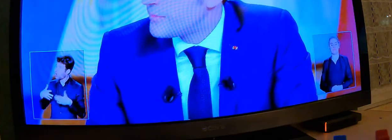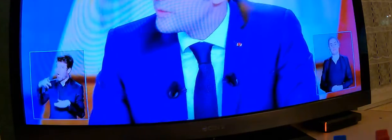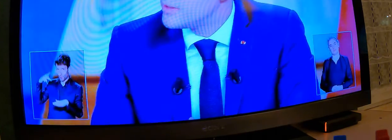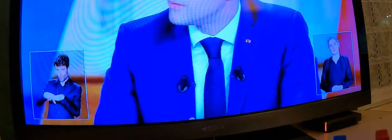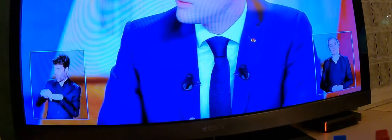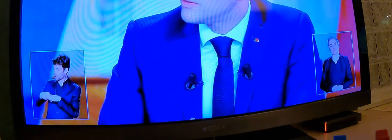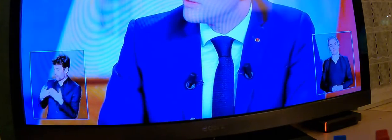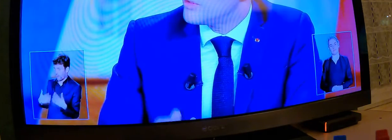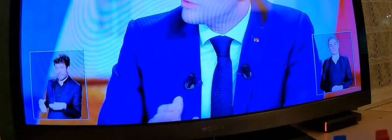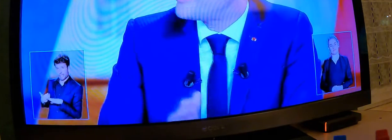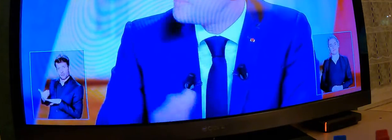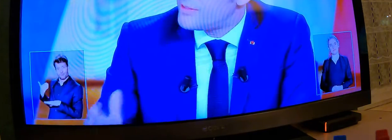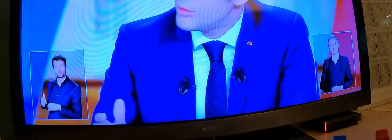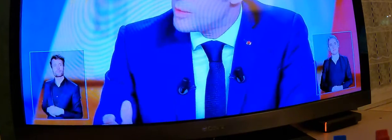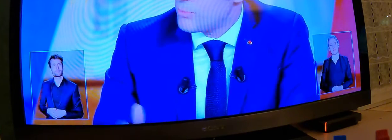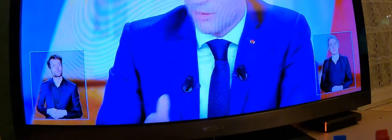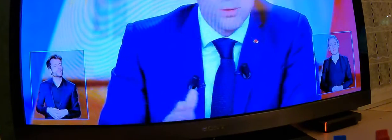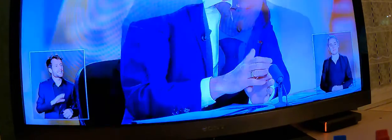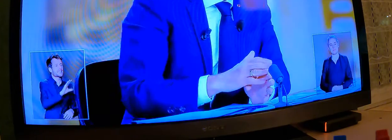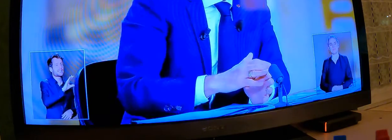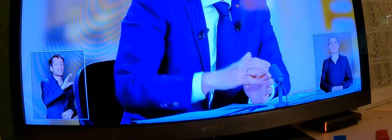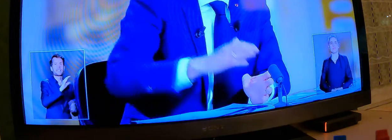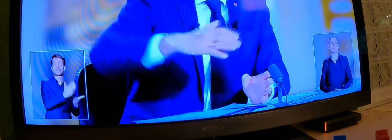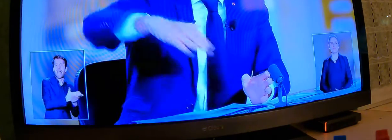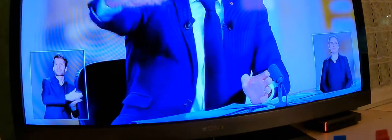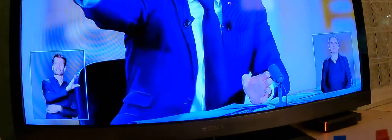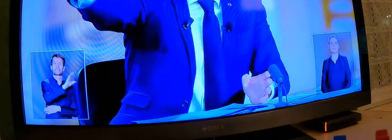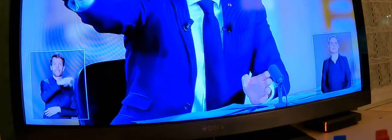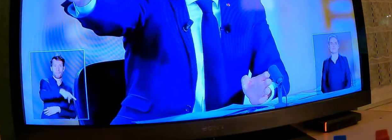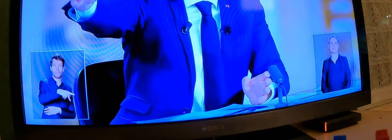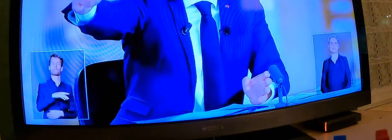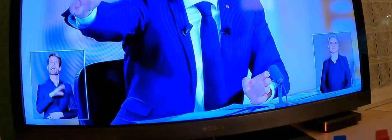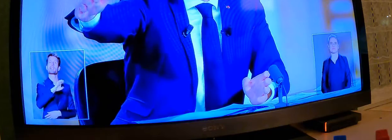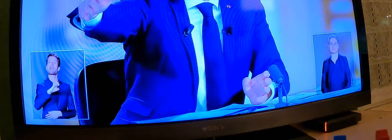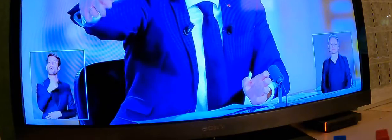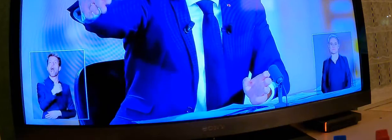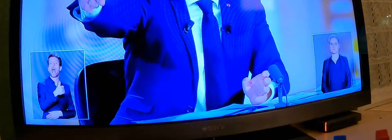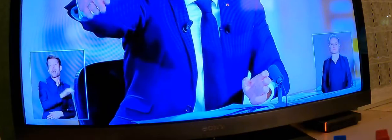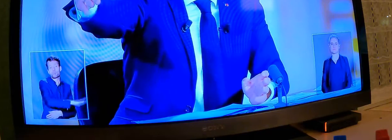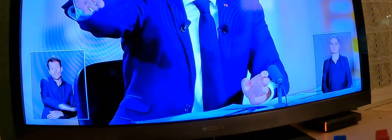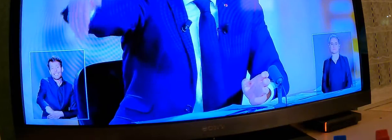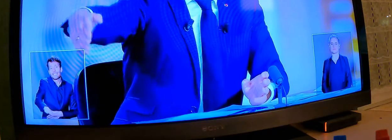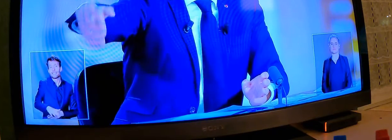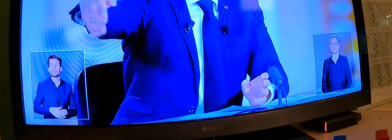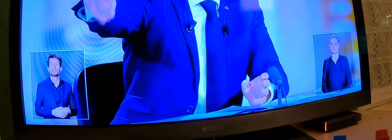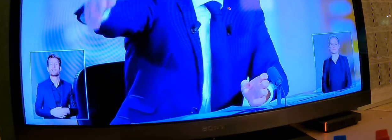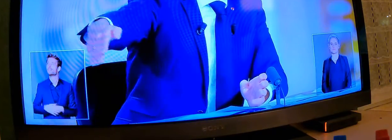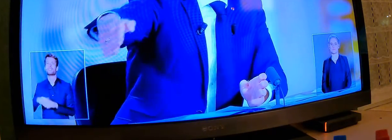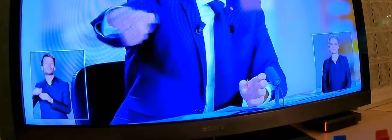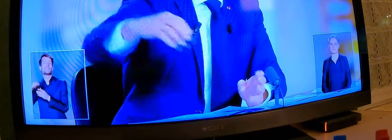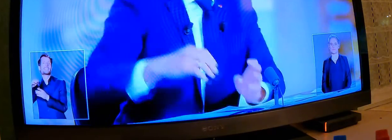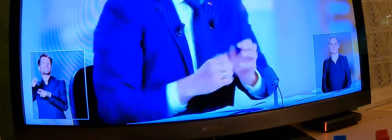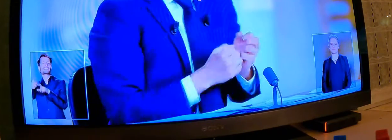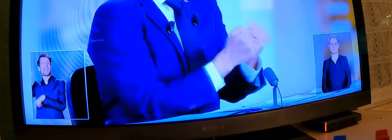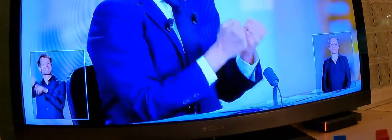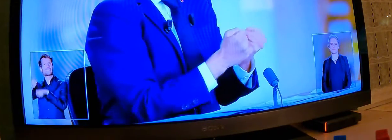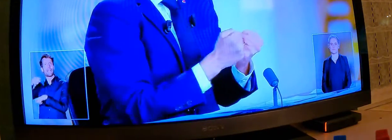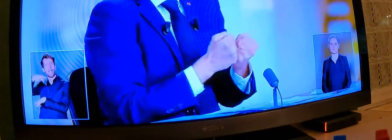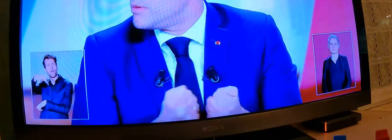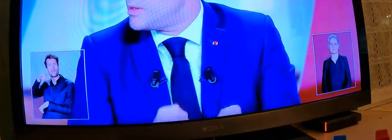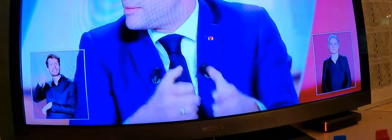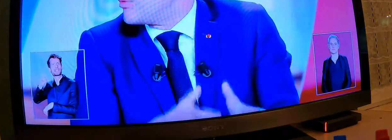qui a été fait en CP-CE1 pour les plus petites classes, donc qui ne sont pas prises en compte encore dans les fameux tests PISA qui ne sont faits qu'au collège,